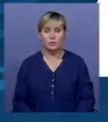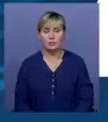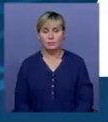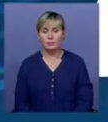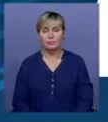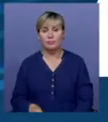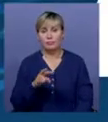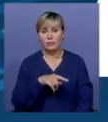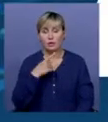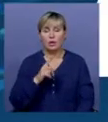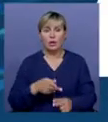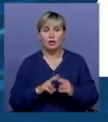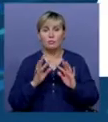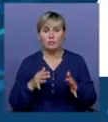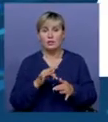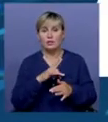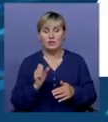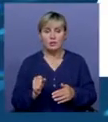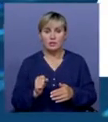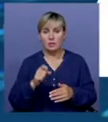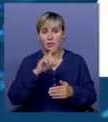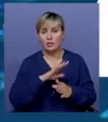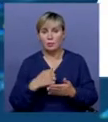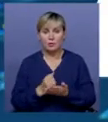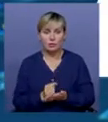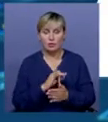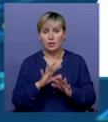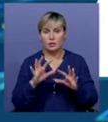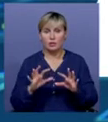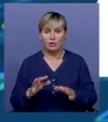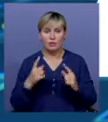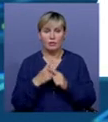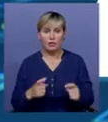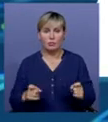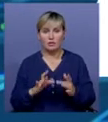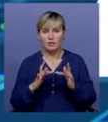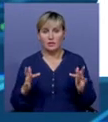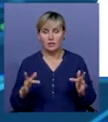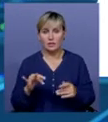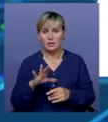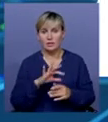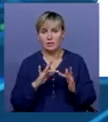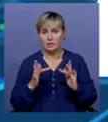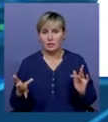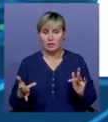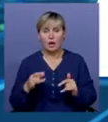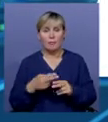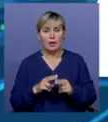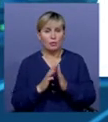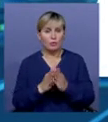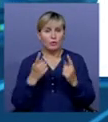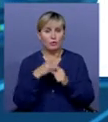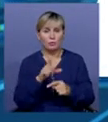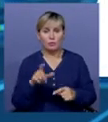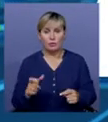Мы полагаем, что это происходит из-за сброса неподтвержденной и необоснованной информации в интернете и социальных сетях. Поэтому просим